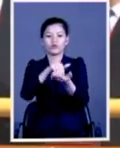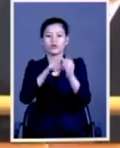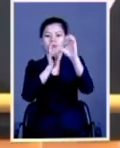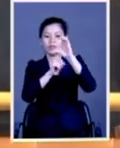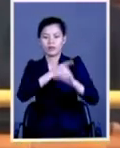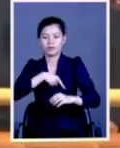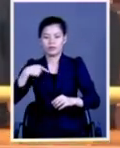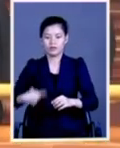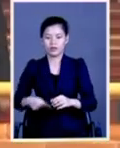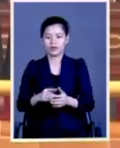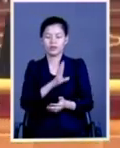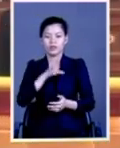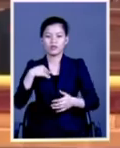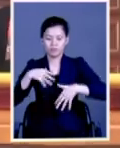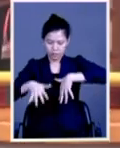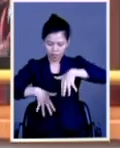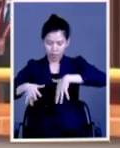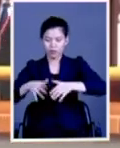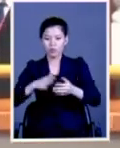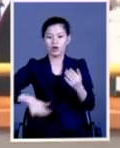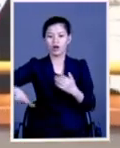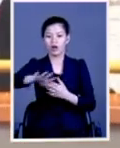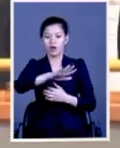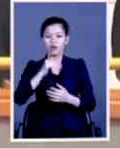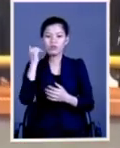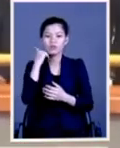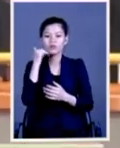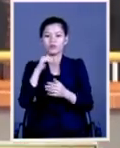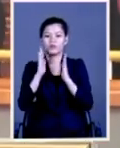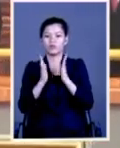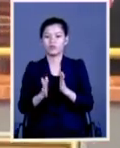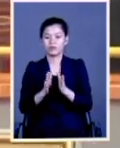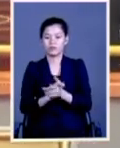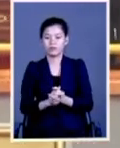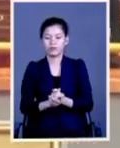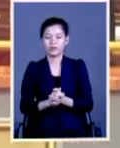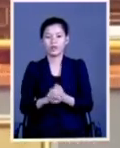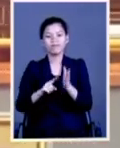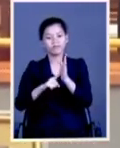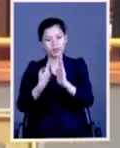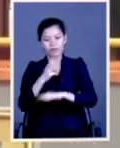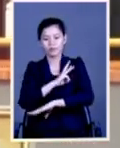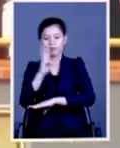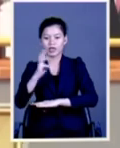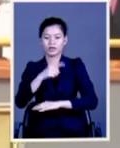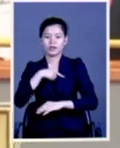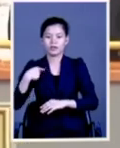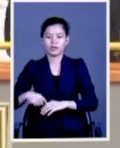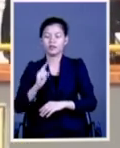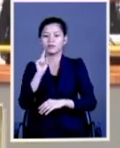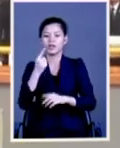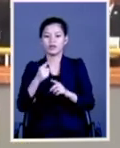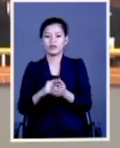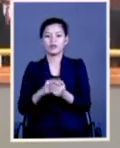จีนและประชาชนจีนไอน้องทุกทวนหน้าการสถาปนาสาธารณรัฐประชาชนจีนในวันที่1ตุล